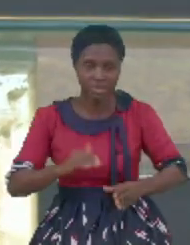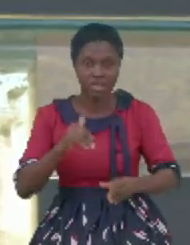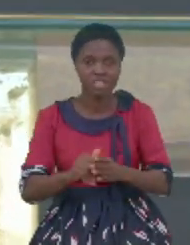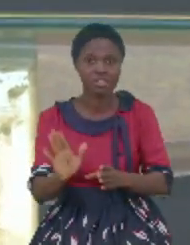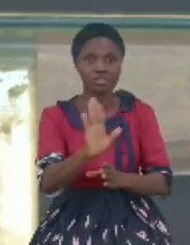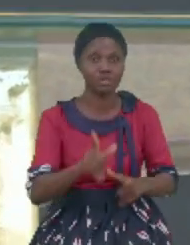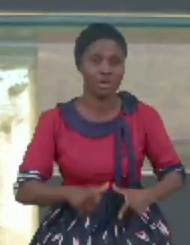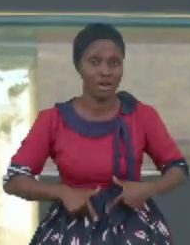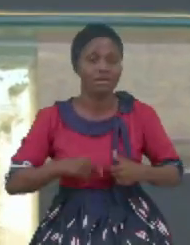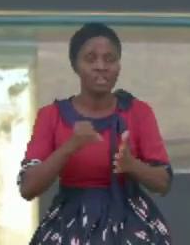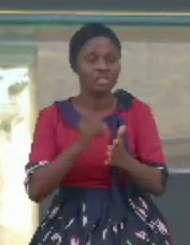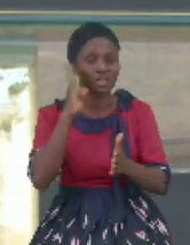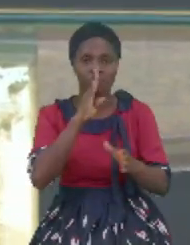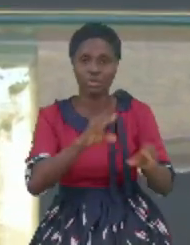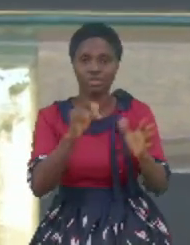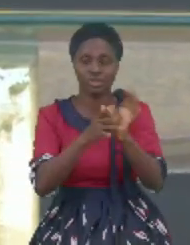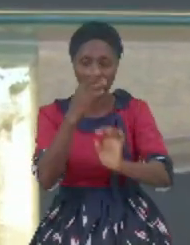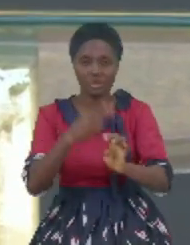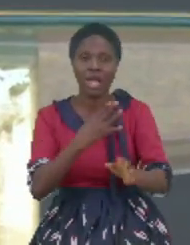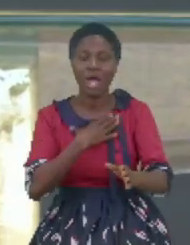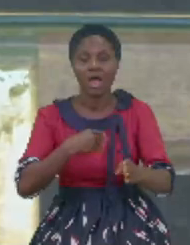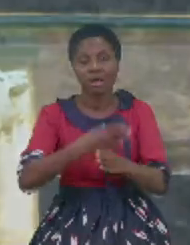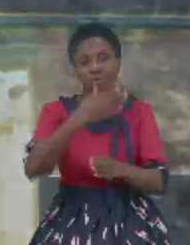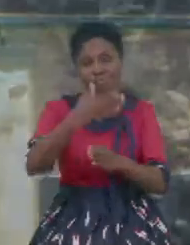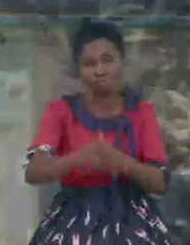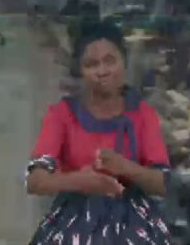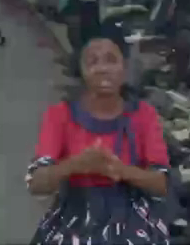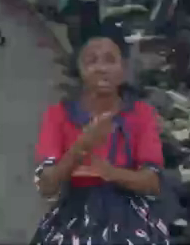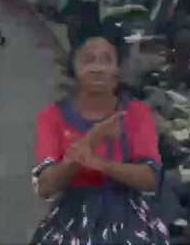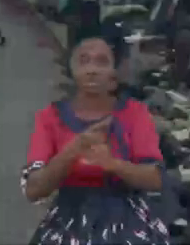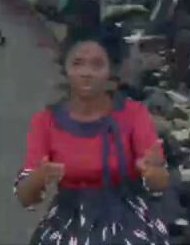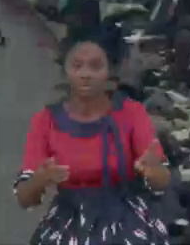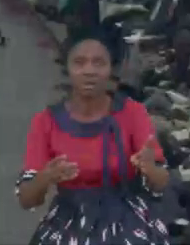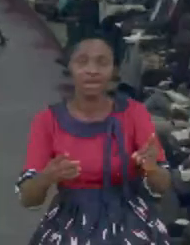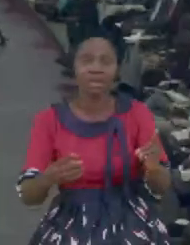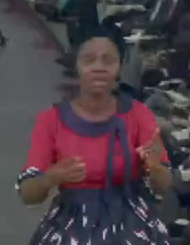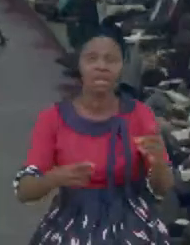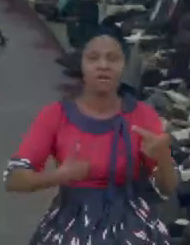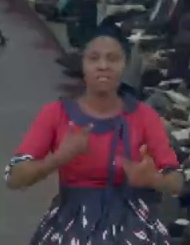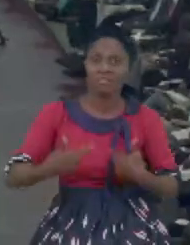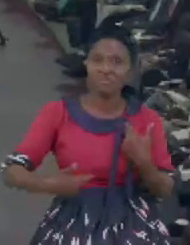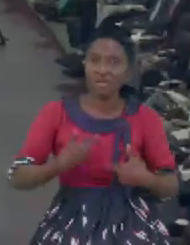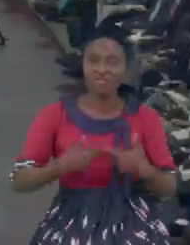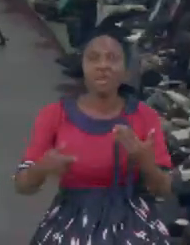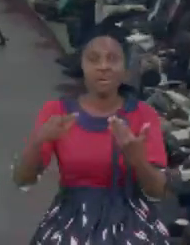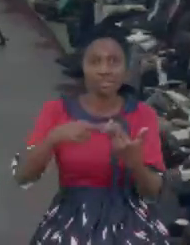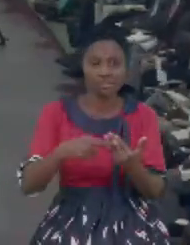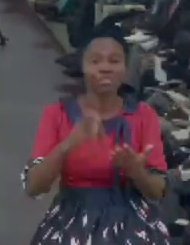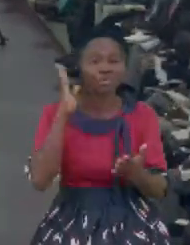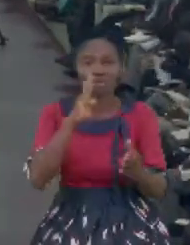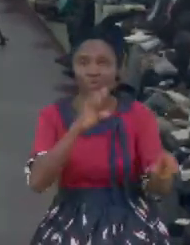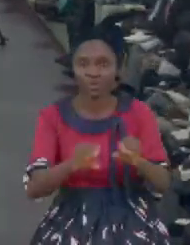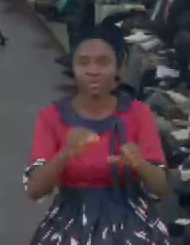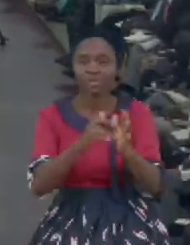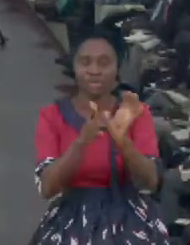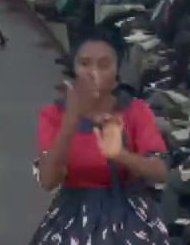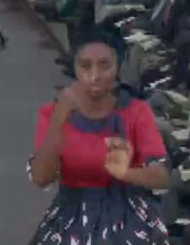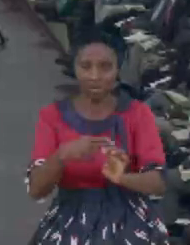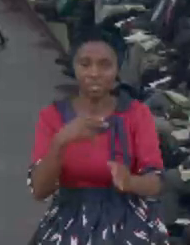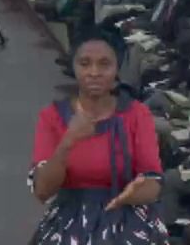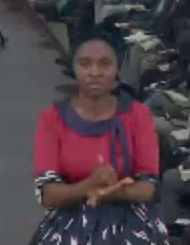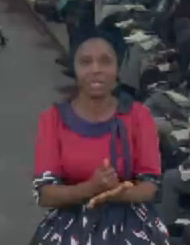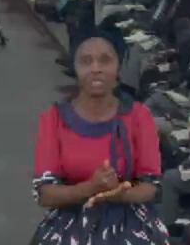fait. Et la délivrance totale, la libération totale, le réveil, la restauration, ce sera fait au